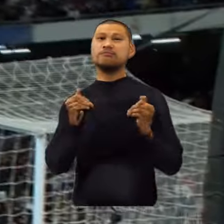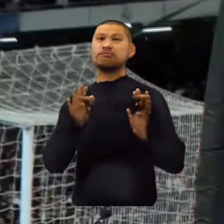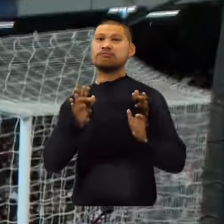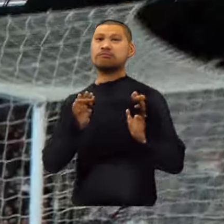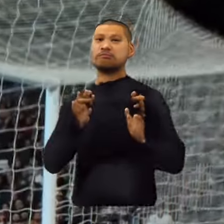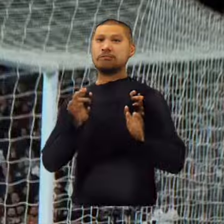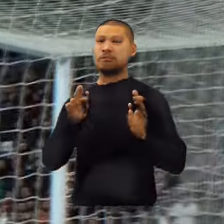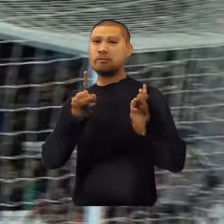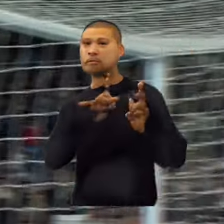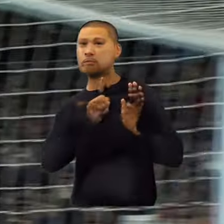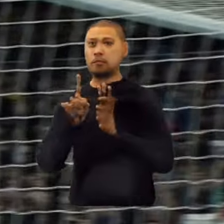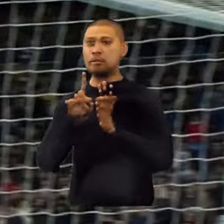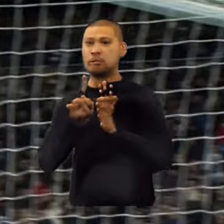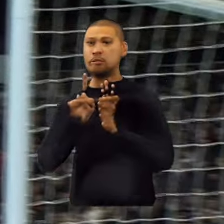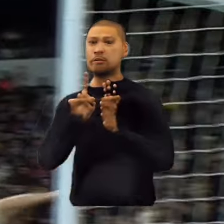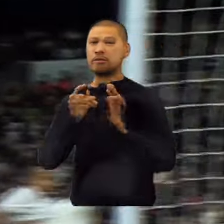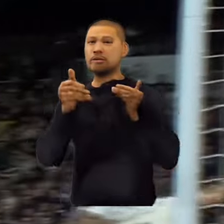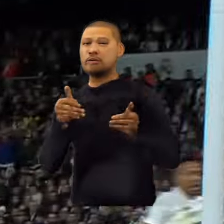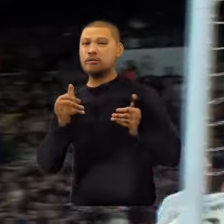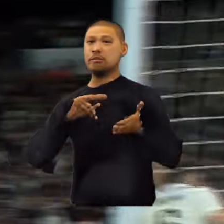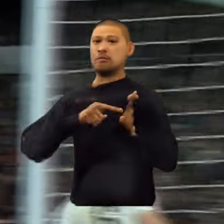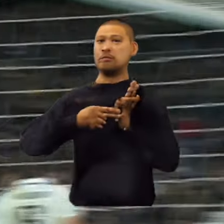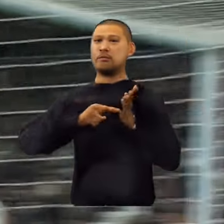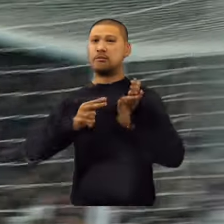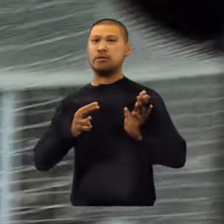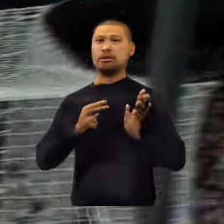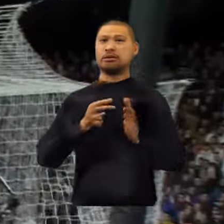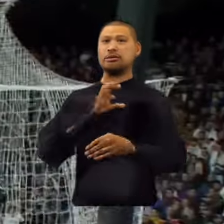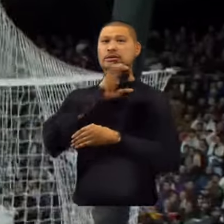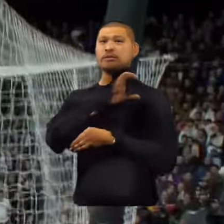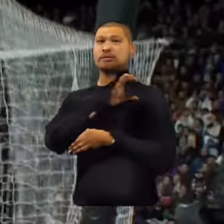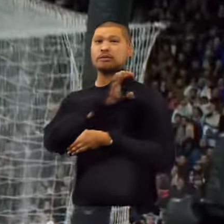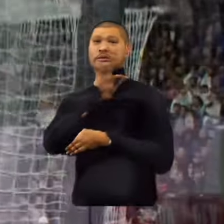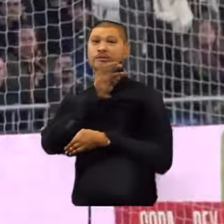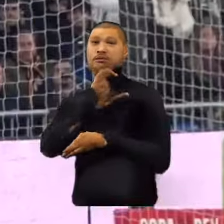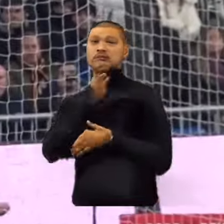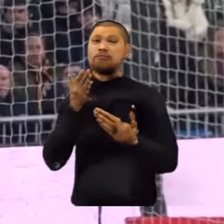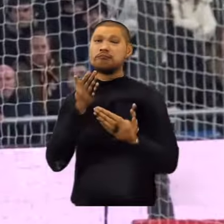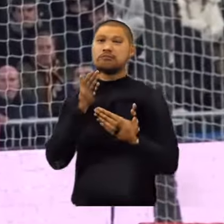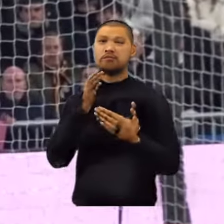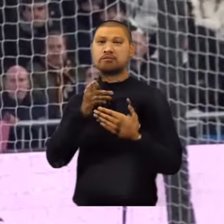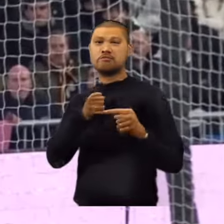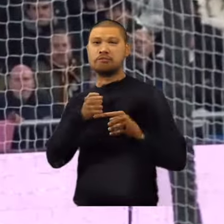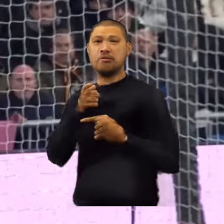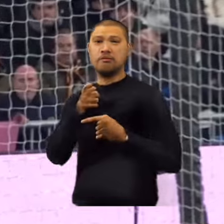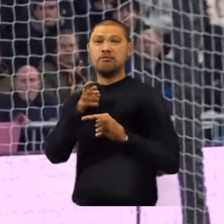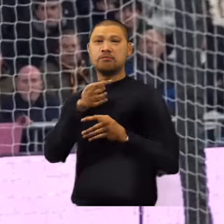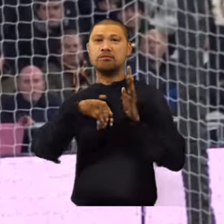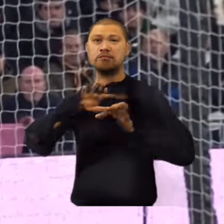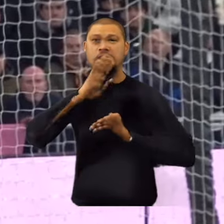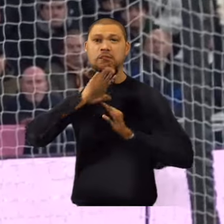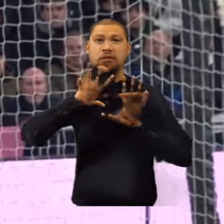d'abord l'arrêt de Courtois et c'est même c'est Militao, c'est un CSC, c'est Militao le pauvre qui marque contre son camp.